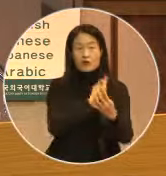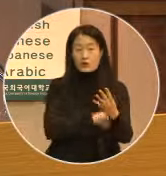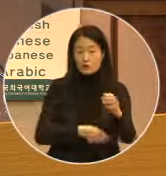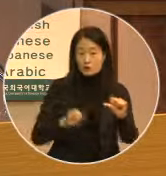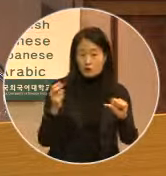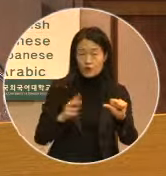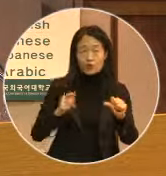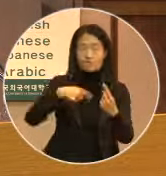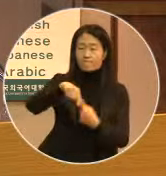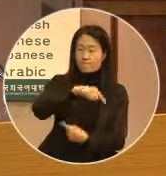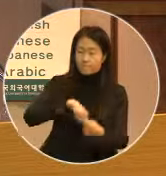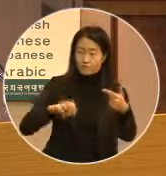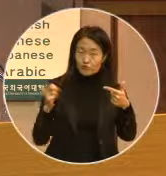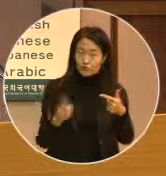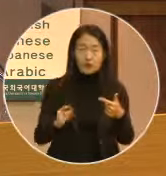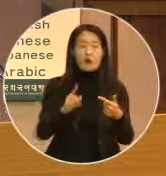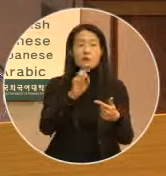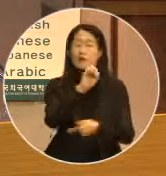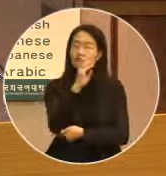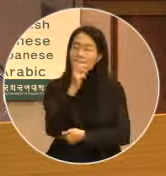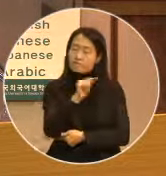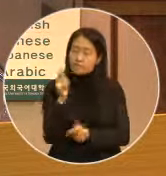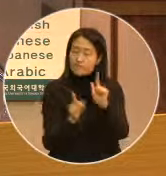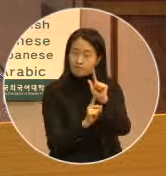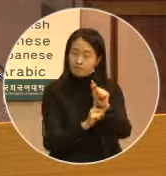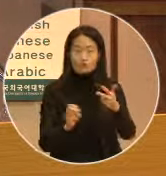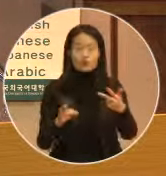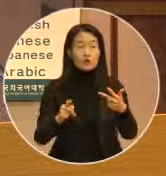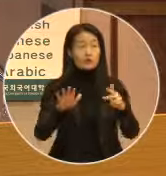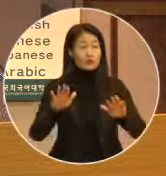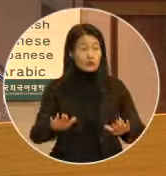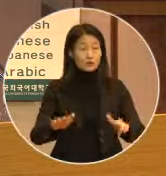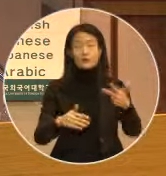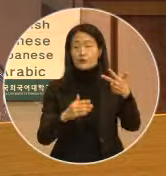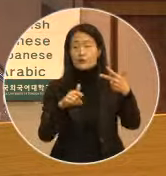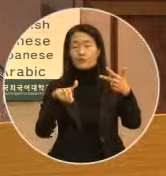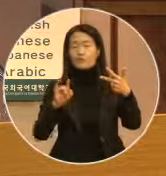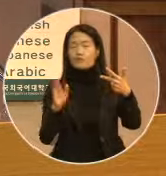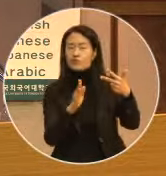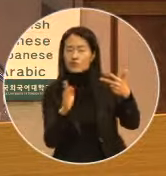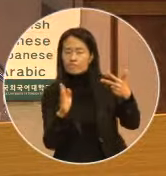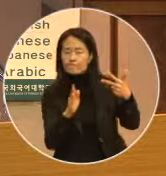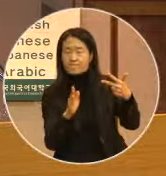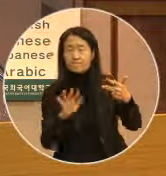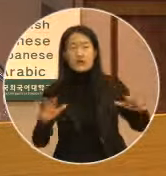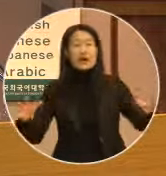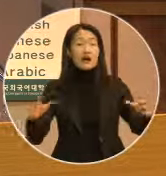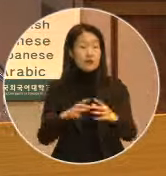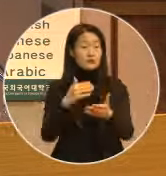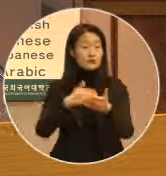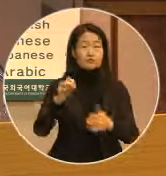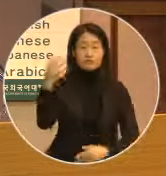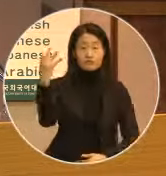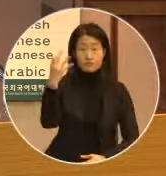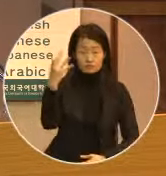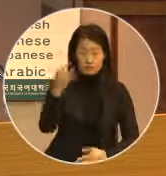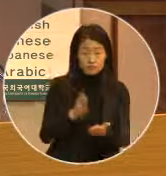스페인어학부, 경영학부, 언론홍보학부 이렇게 7개 학부에 총